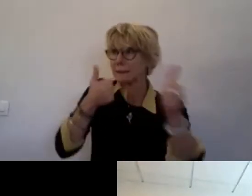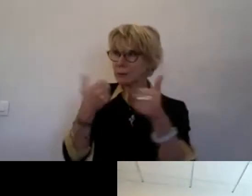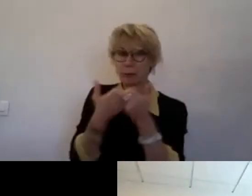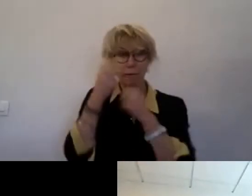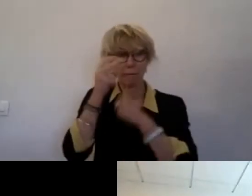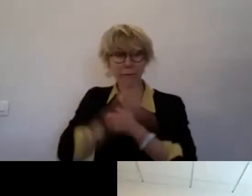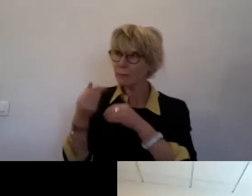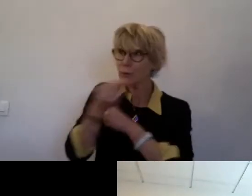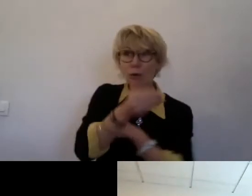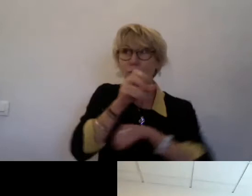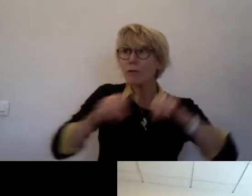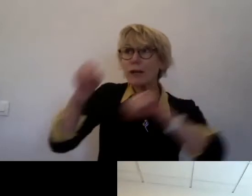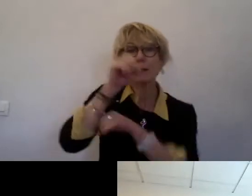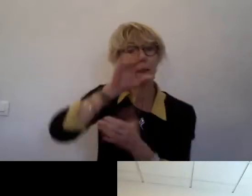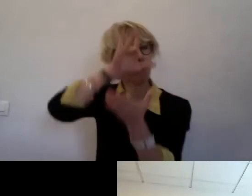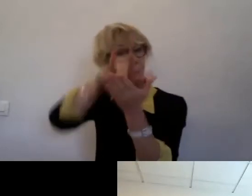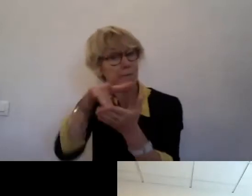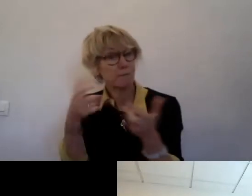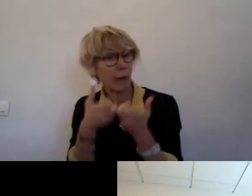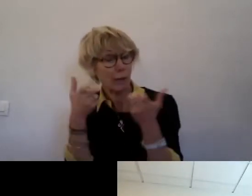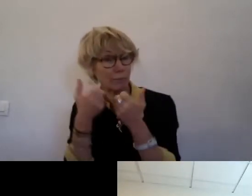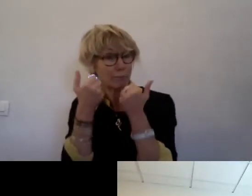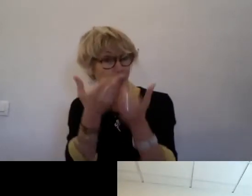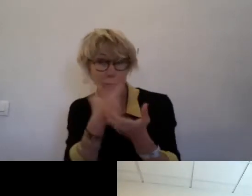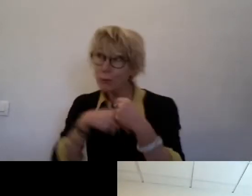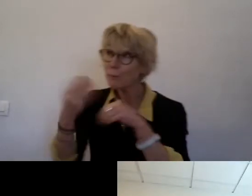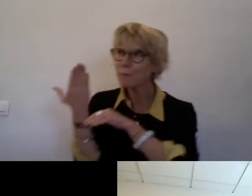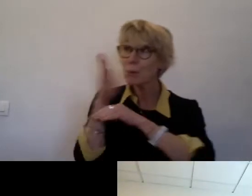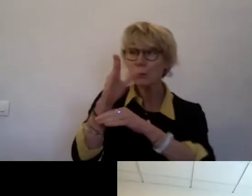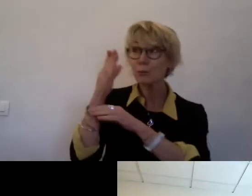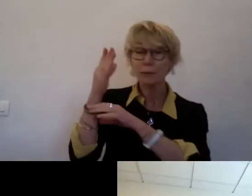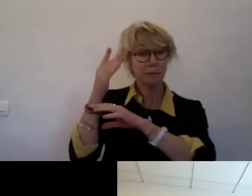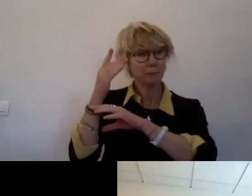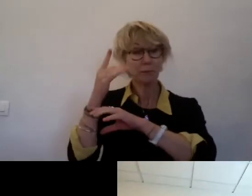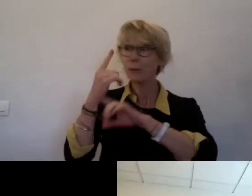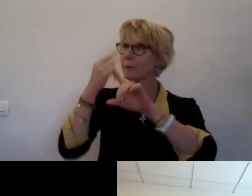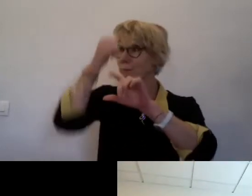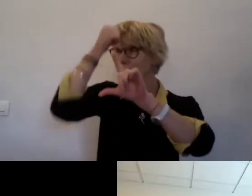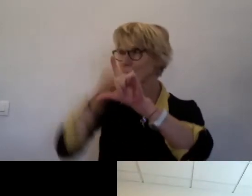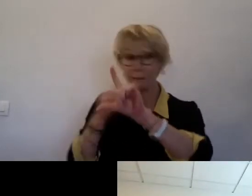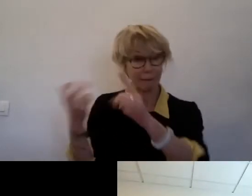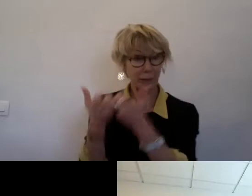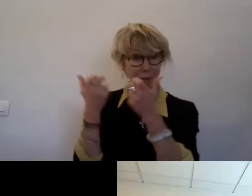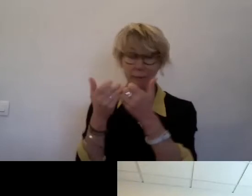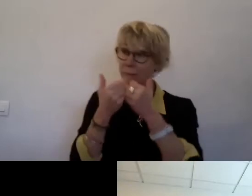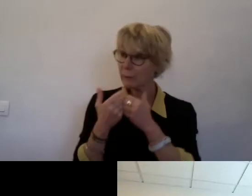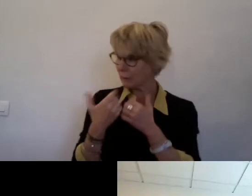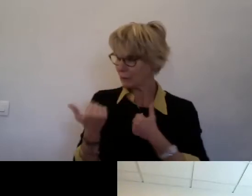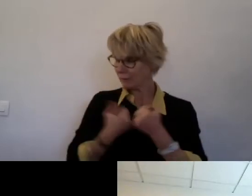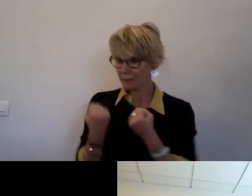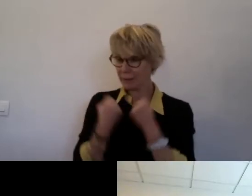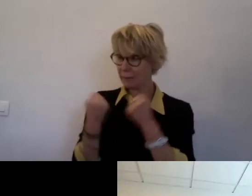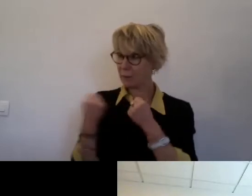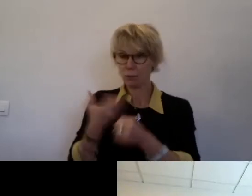de voyager sur des sites, de voir des musées, avec notre service d'animation qui s'est mobilisé